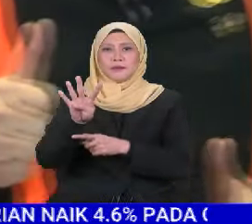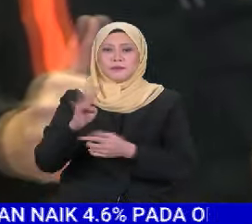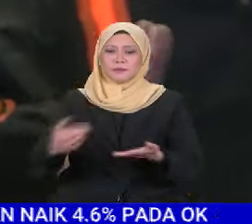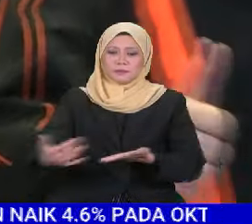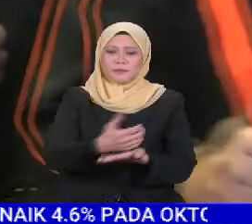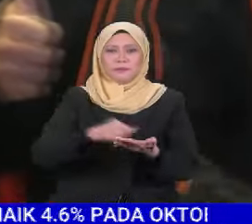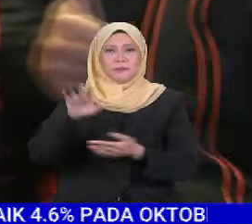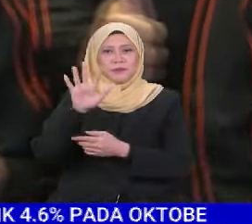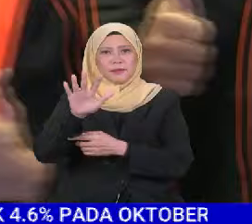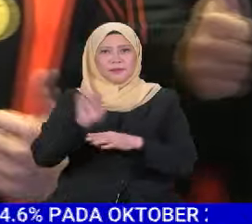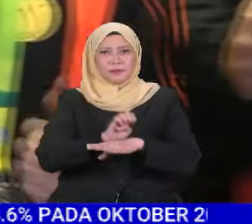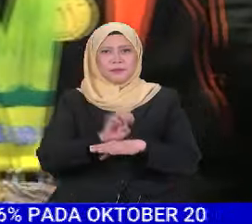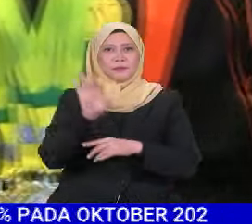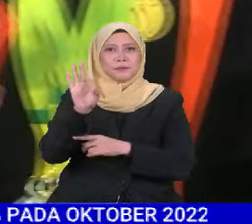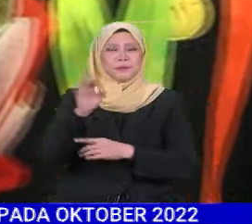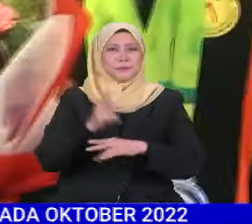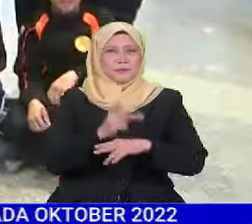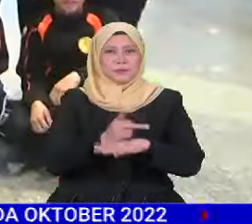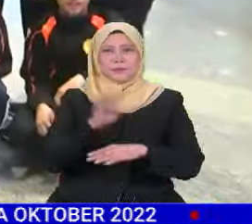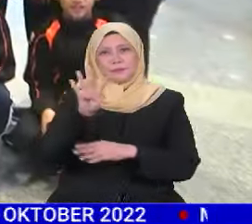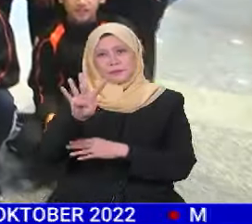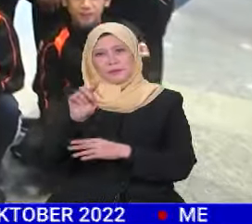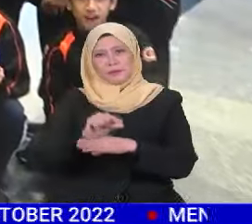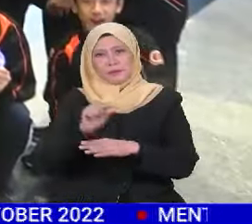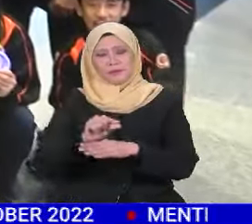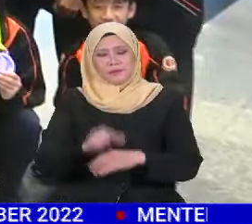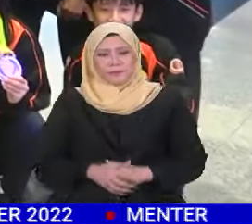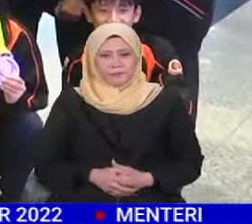mengumpul 5 Emas 9 perak dan 4 pinggang